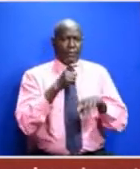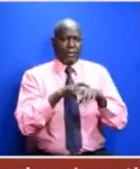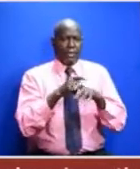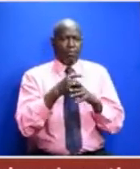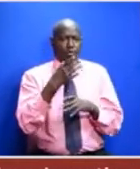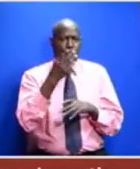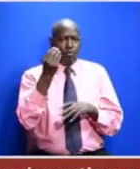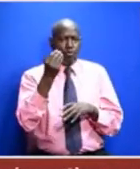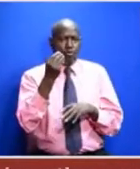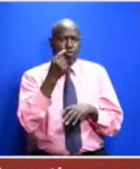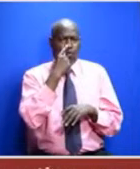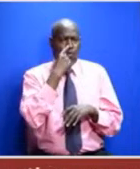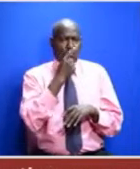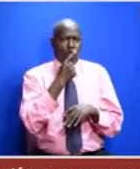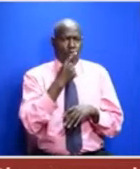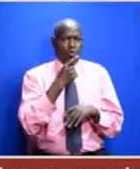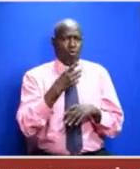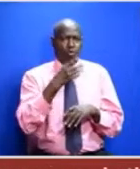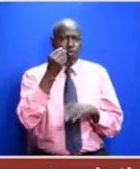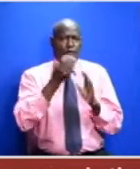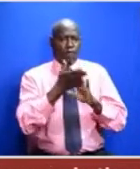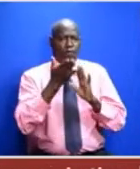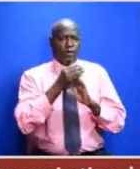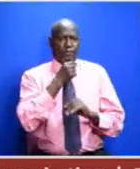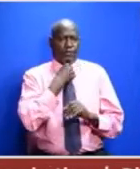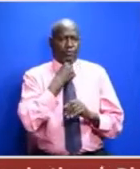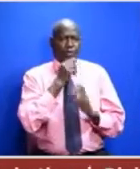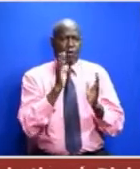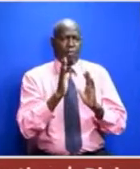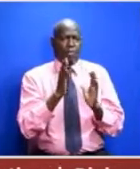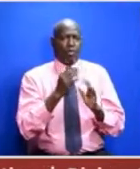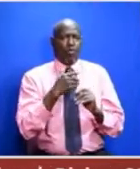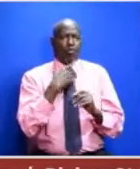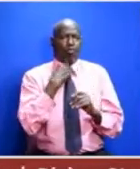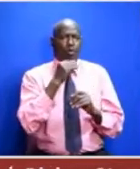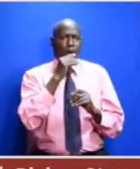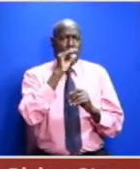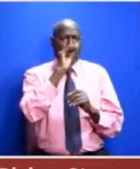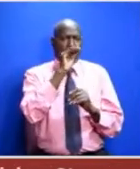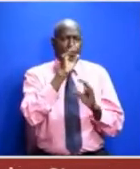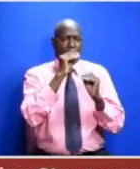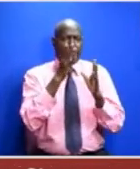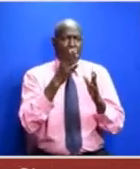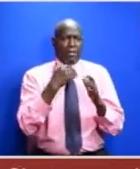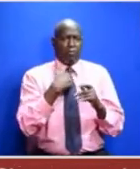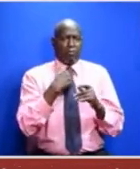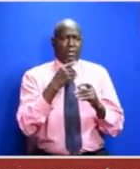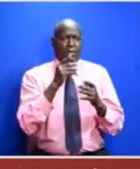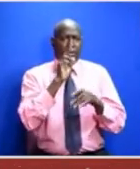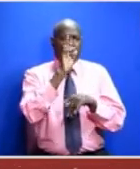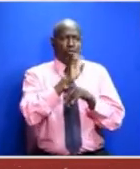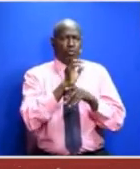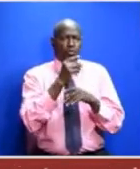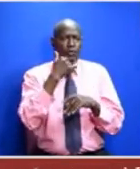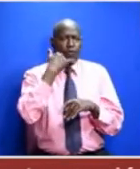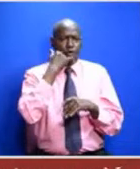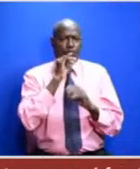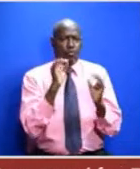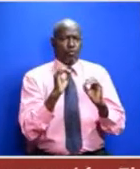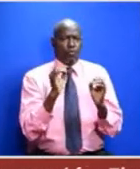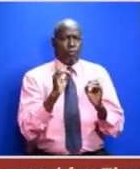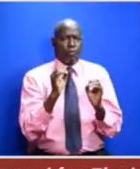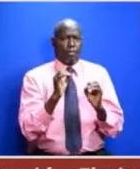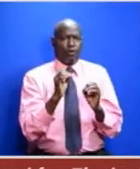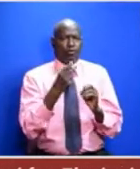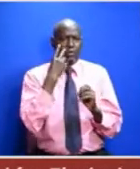kwenda nyumbani watoto watamani kwenda haraka, wanakuwa wakiambia mwalimu, mimi ticha sijatumia simu. Kwa